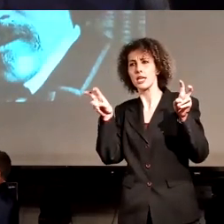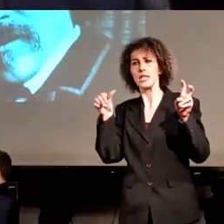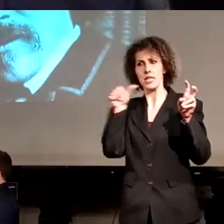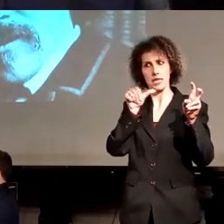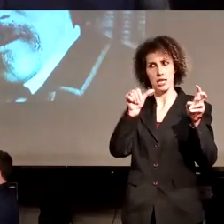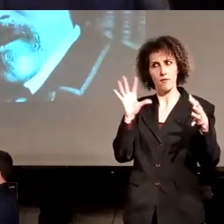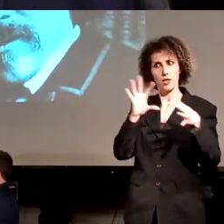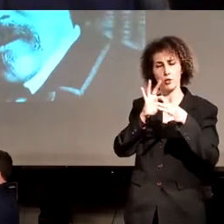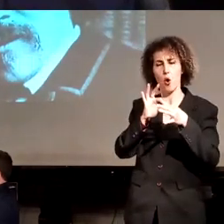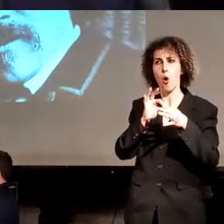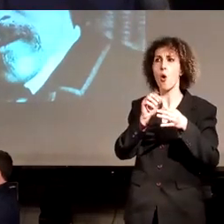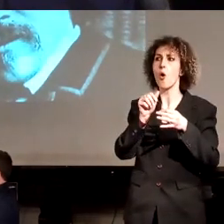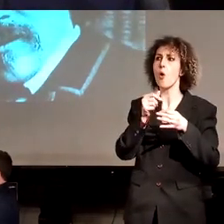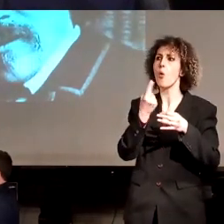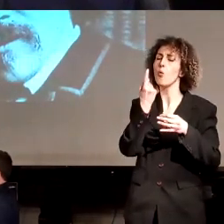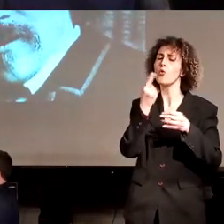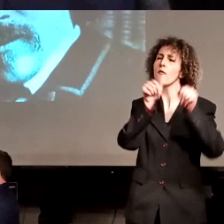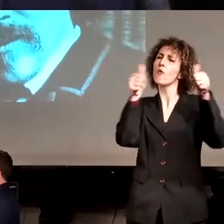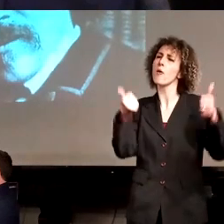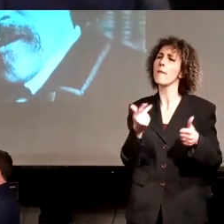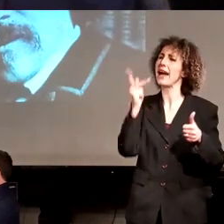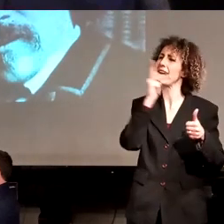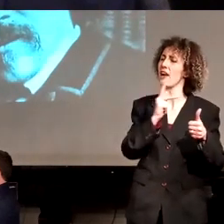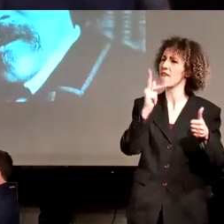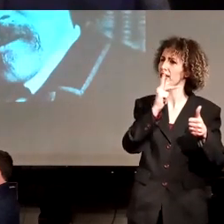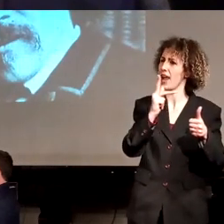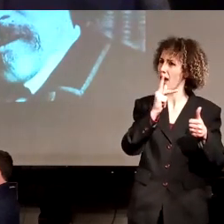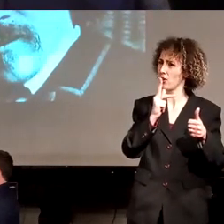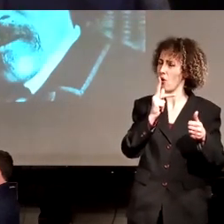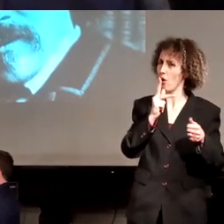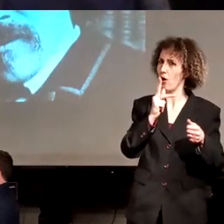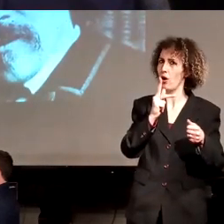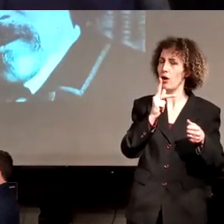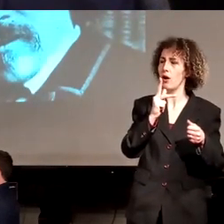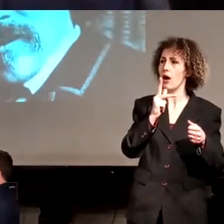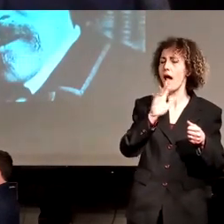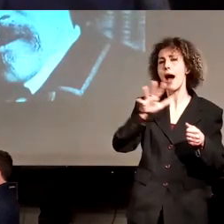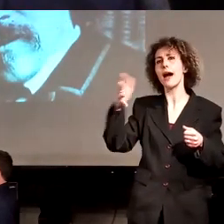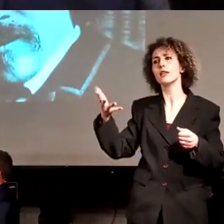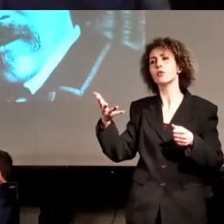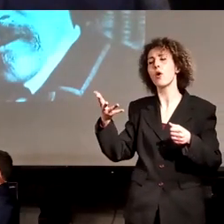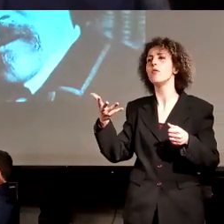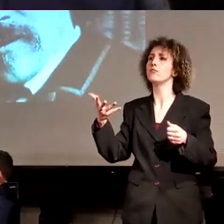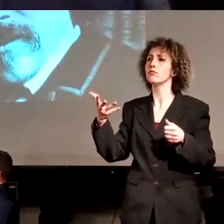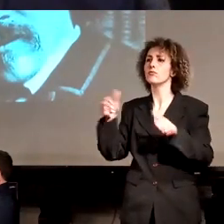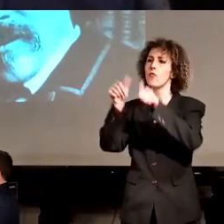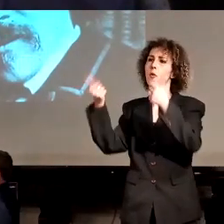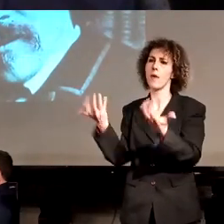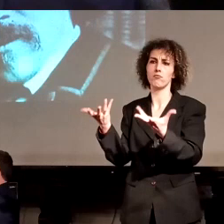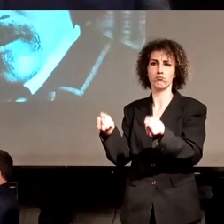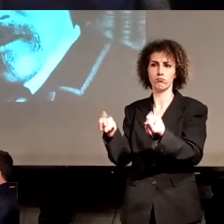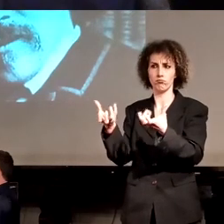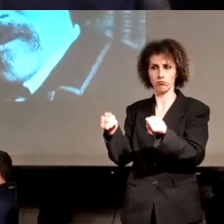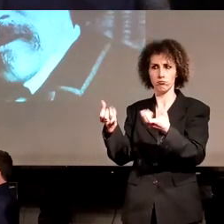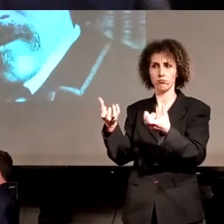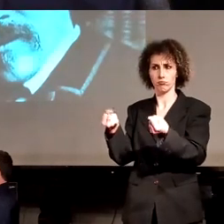uno quasi kafkiano l'altro invece molto da uno o un credito nonostante forse